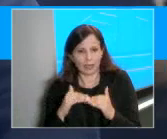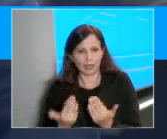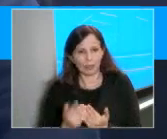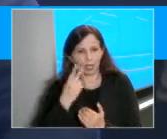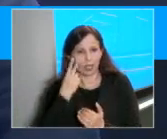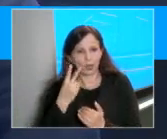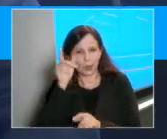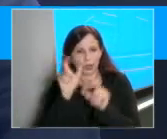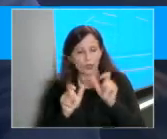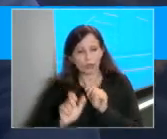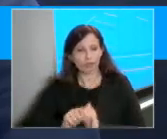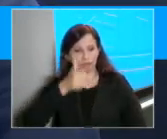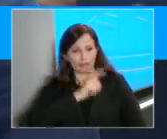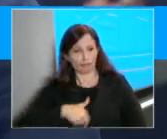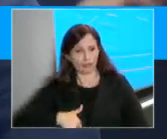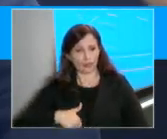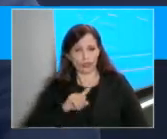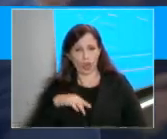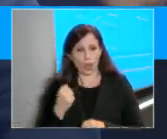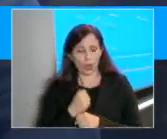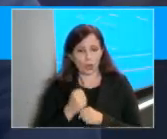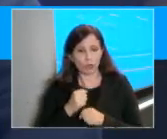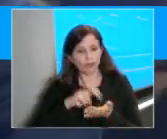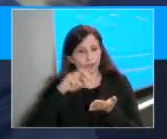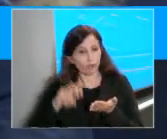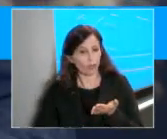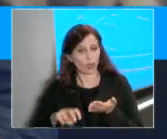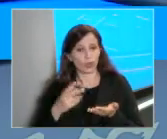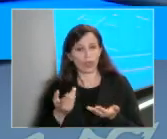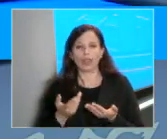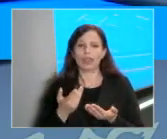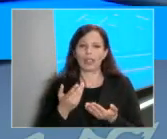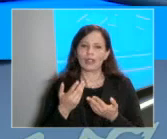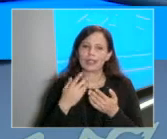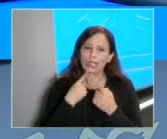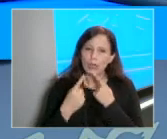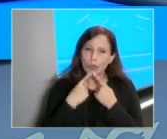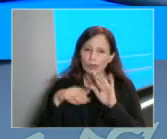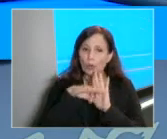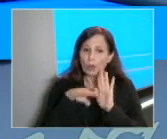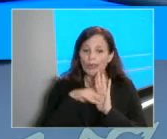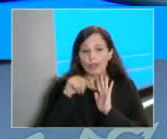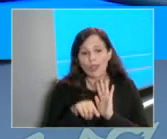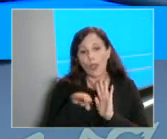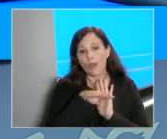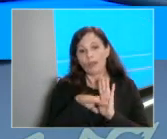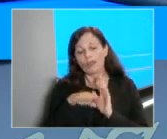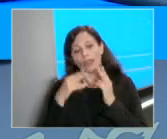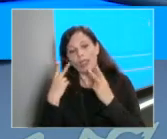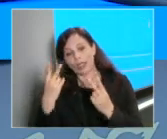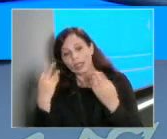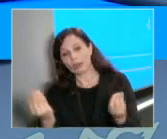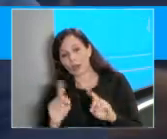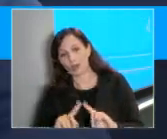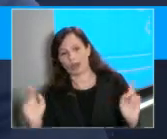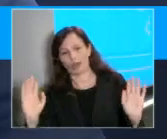תפקידים יותר זוטרים, שלא אפשרו להם להתמודד או אילצו אותם לפרוש. כן, זה שוב הדיון בין הערכי לחוקי. חוקי זה חוקי. יש חוק, בדיוק. תשמע,